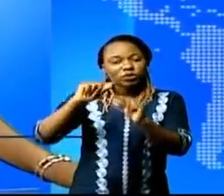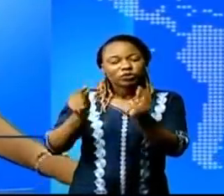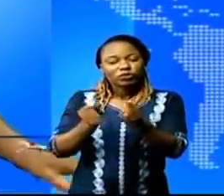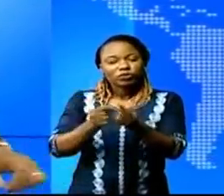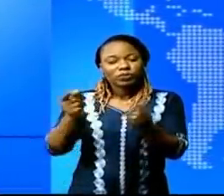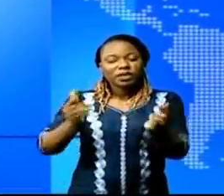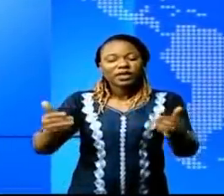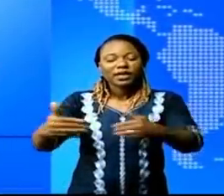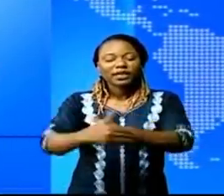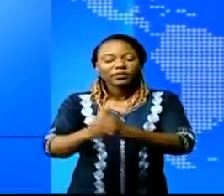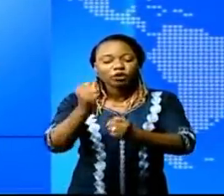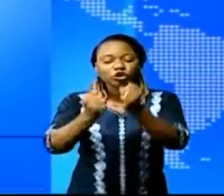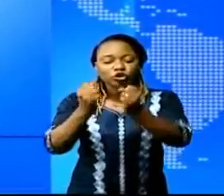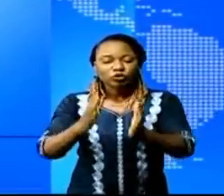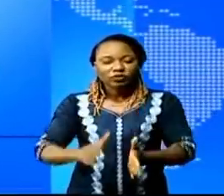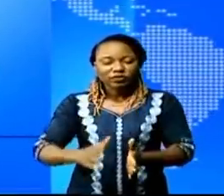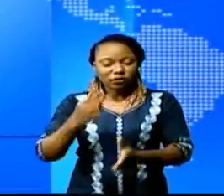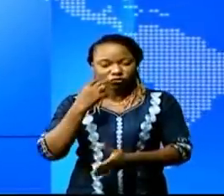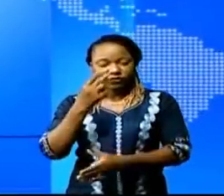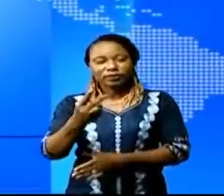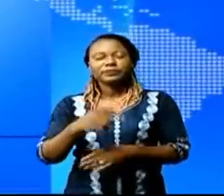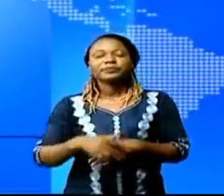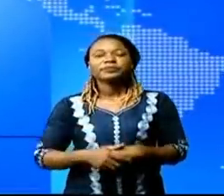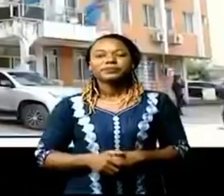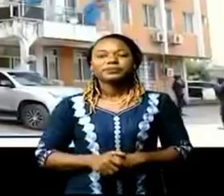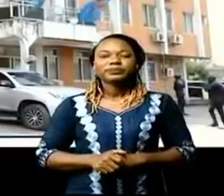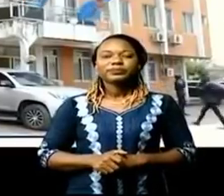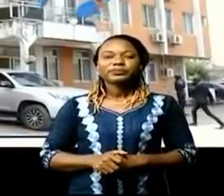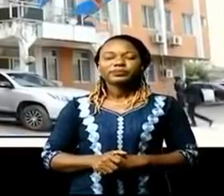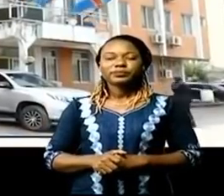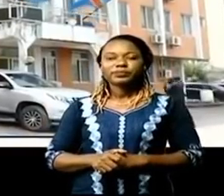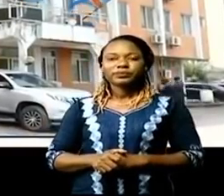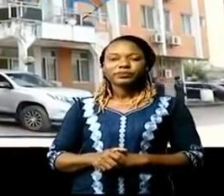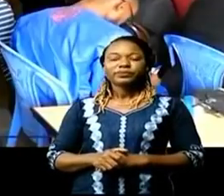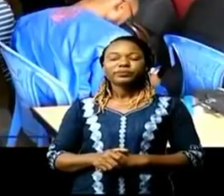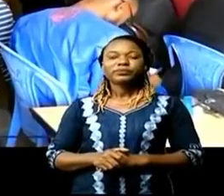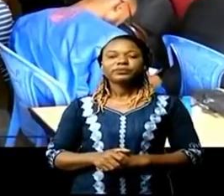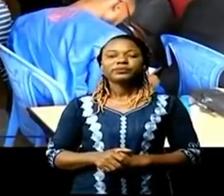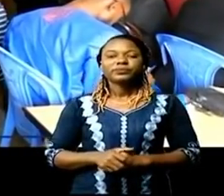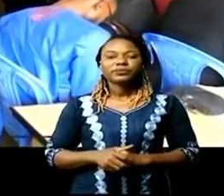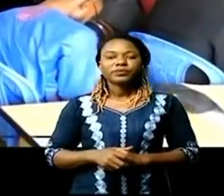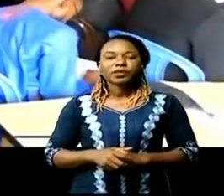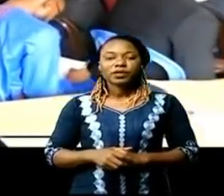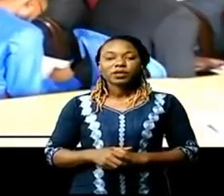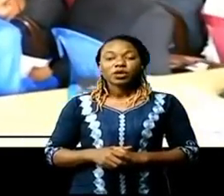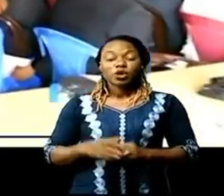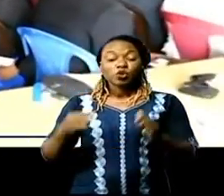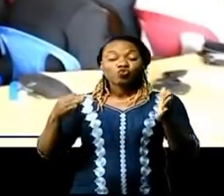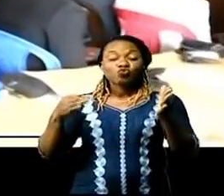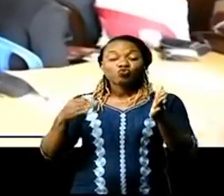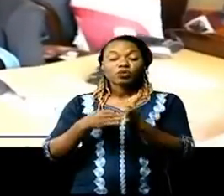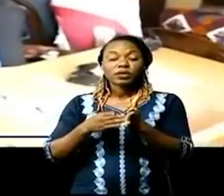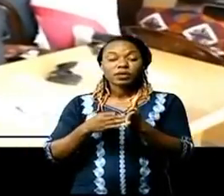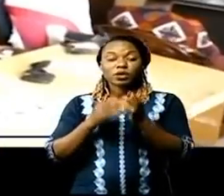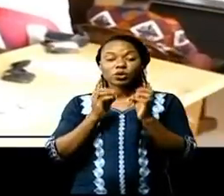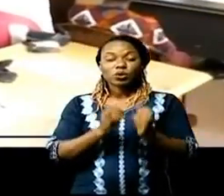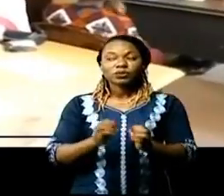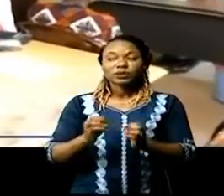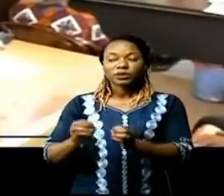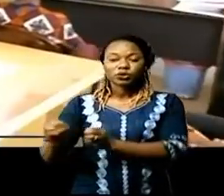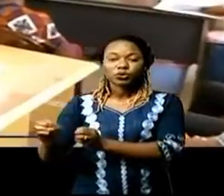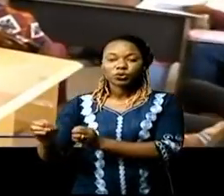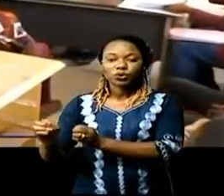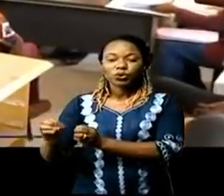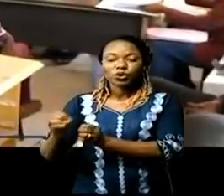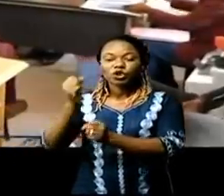d'encadrement. Joël Makela pour le reportage. 8 organisations des conducteurs de véhicules de transport en